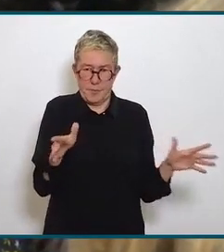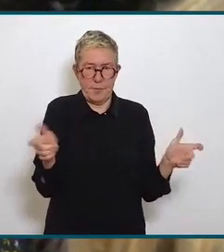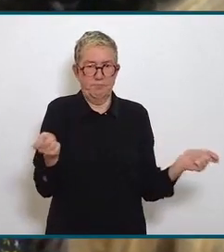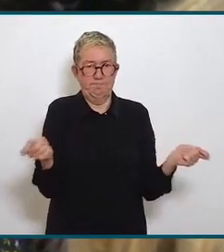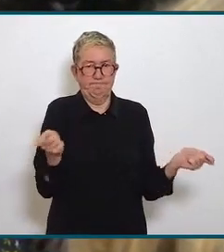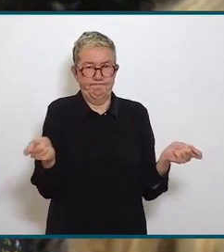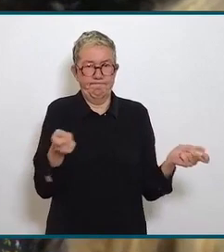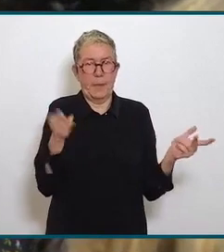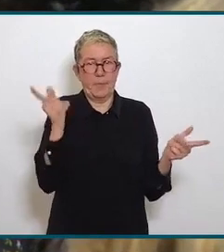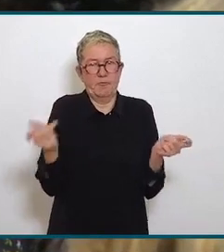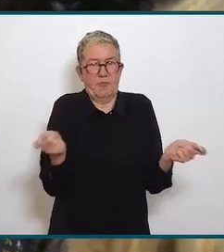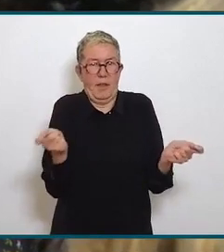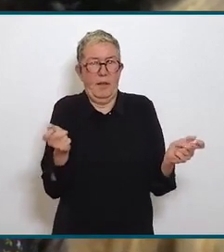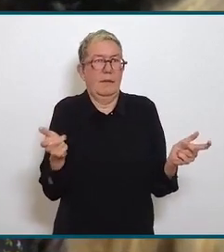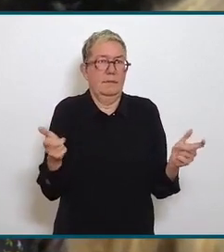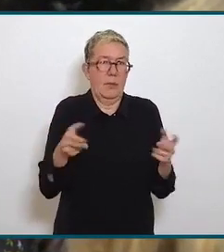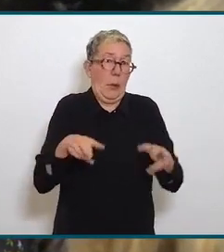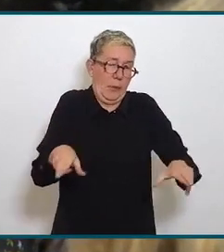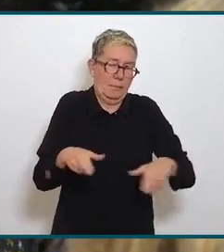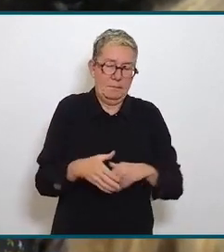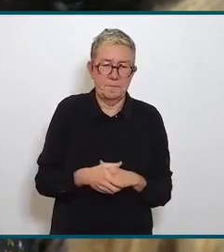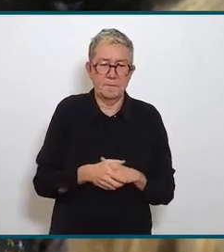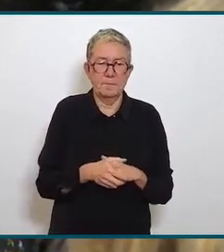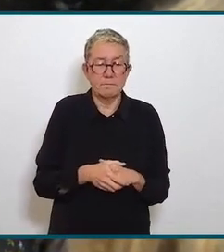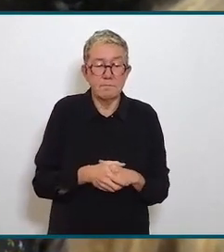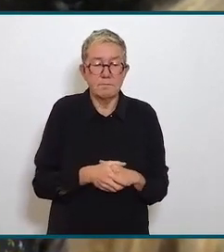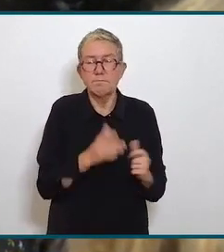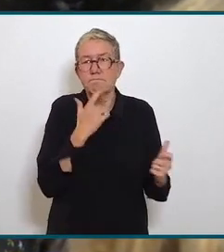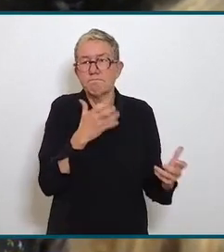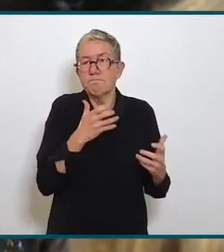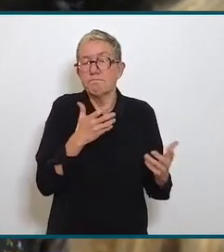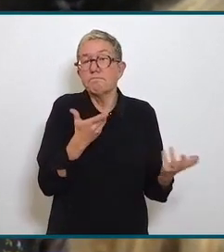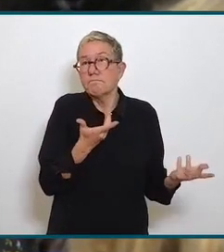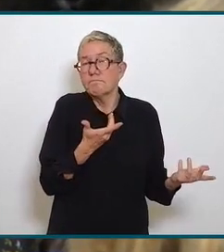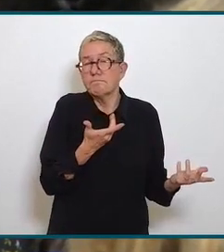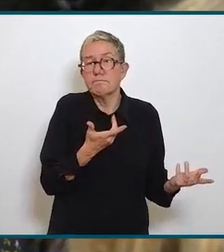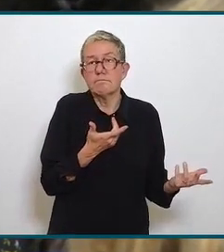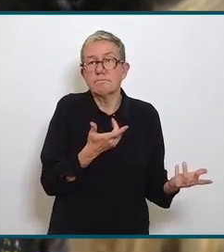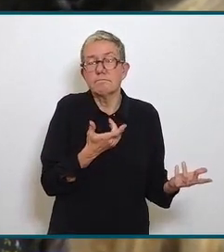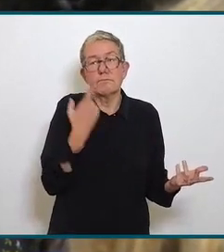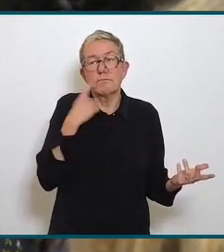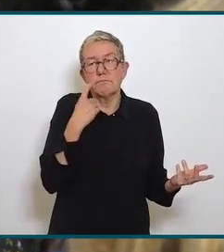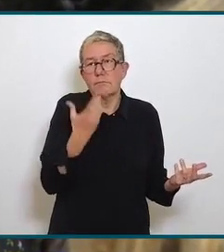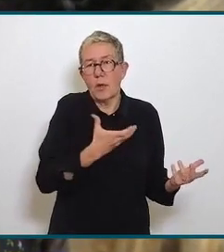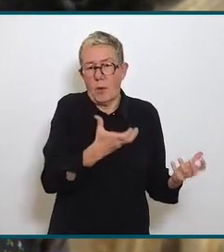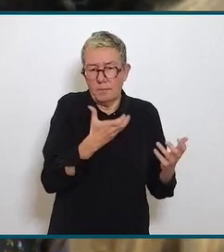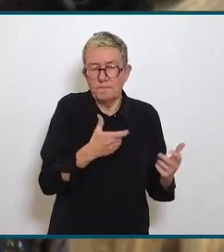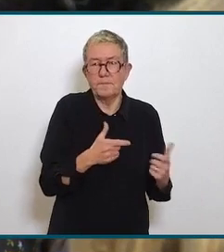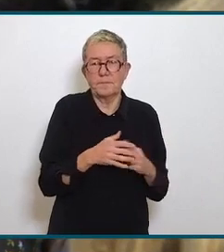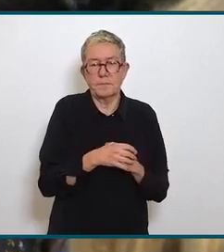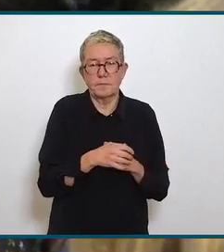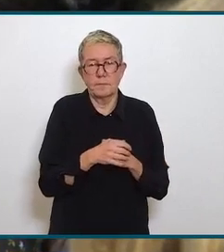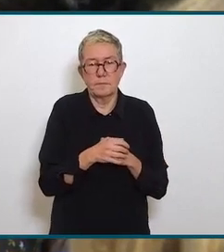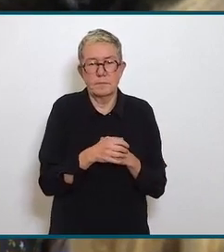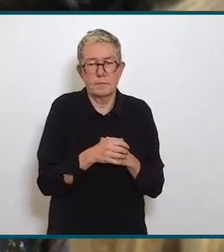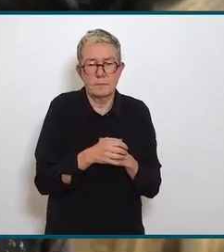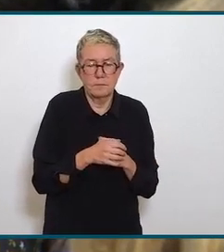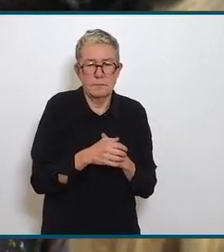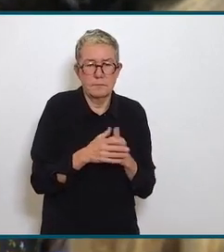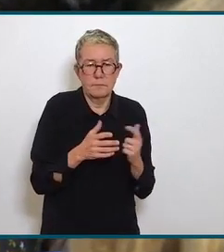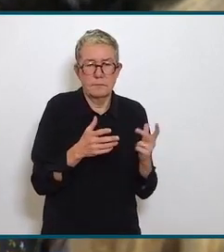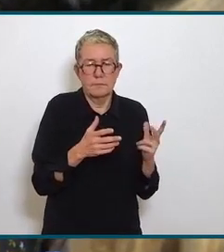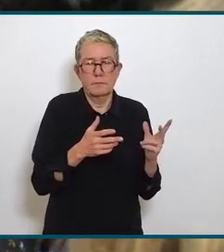De ce diagnostic, ce que nous pouvons retenir provisoirement, un recul sensible des violences